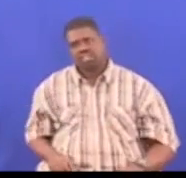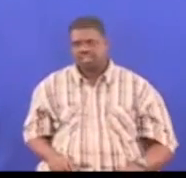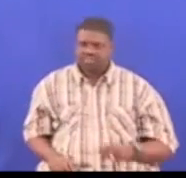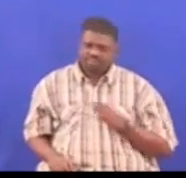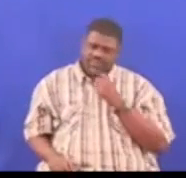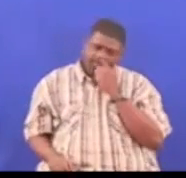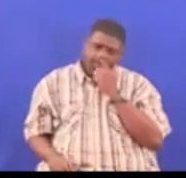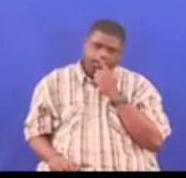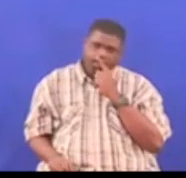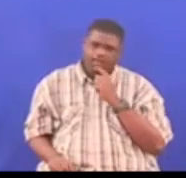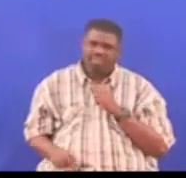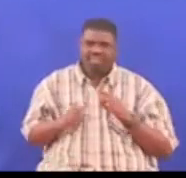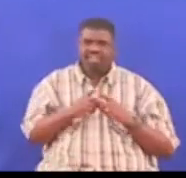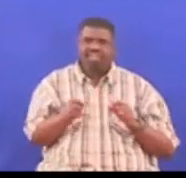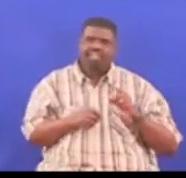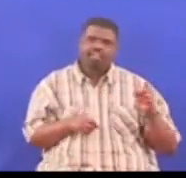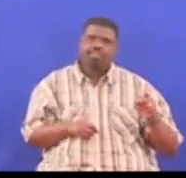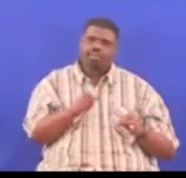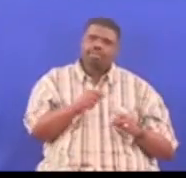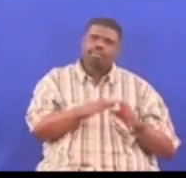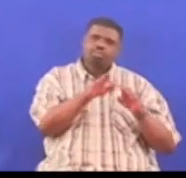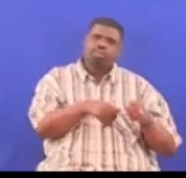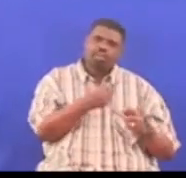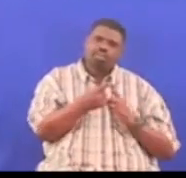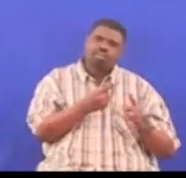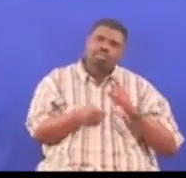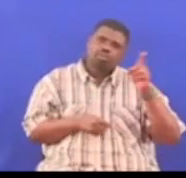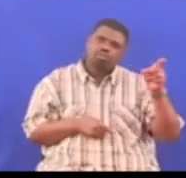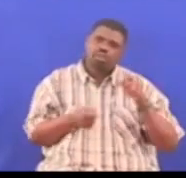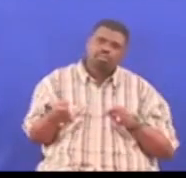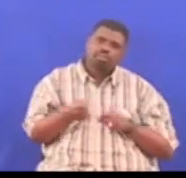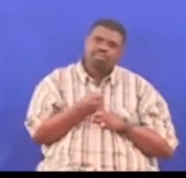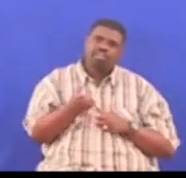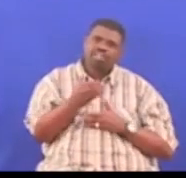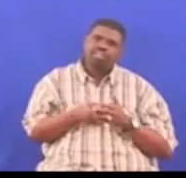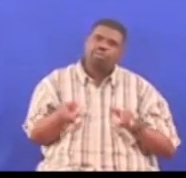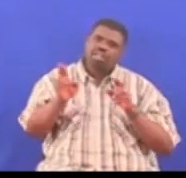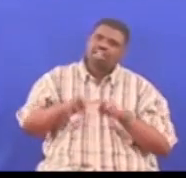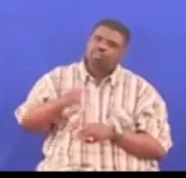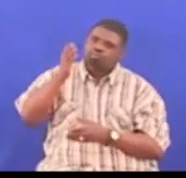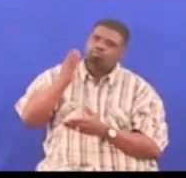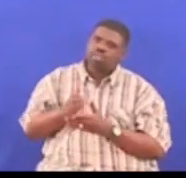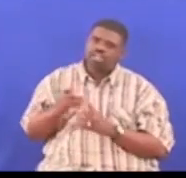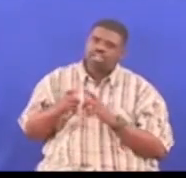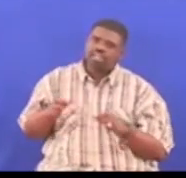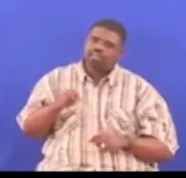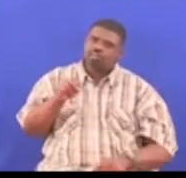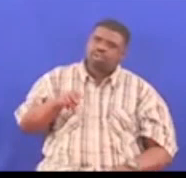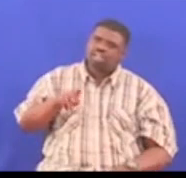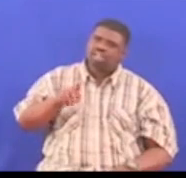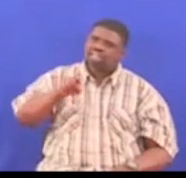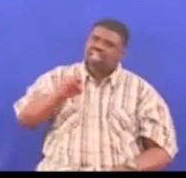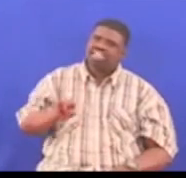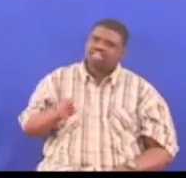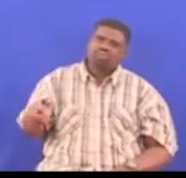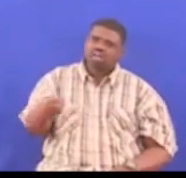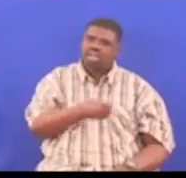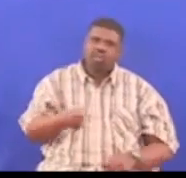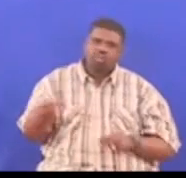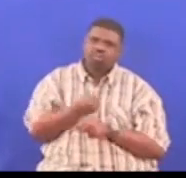hii kigoma mbunge wa kigoma alisema hapa Kule mnafanya ni sehemu ya adhabu ni kweli kigoma nkasi watumishi wanadai